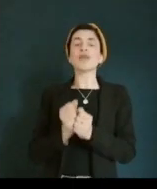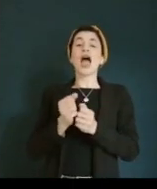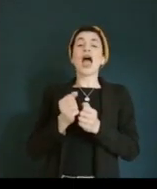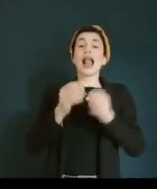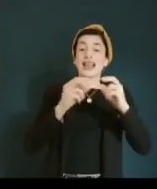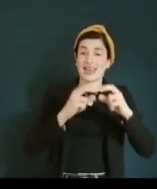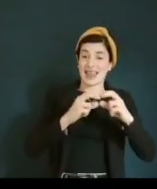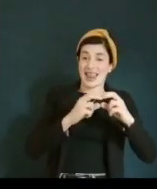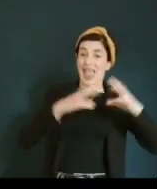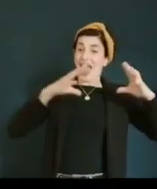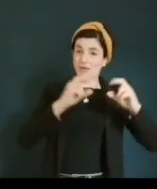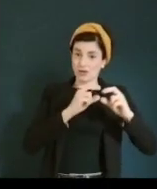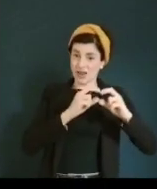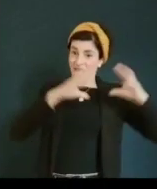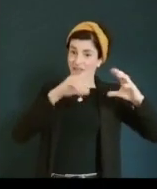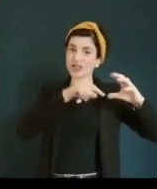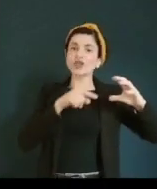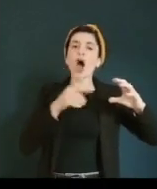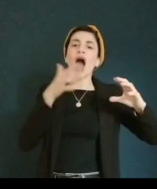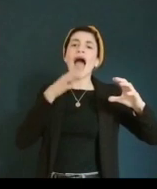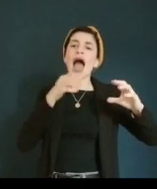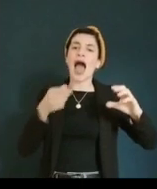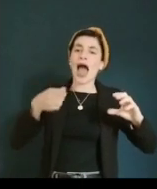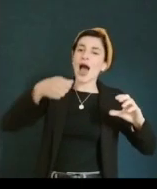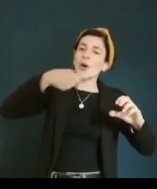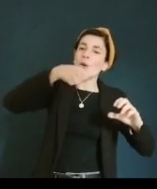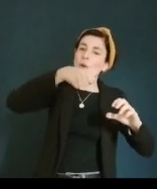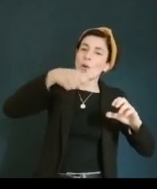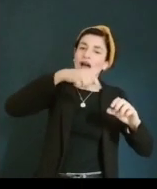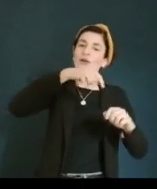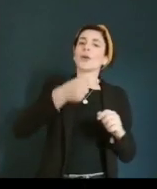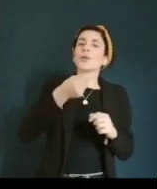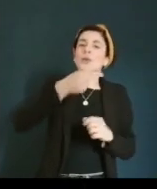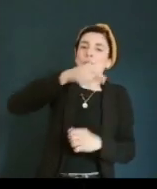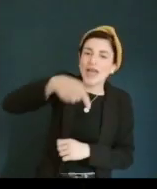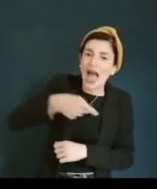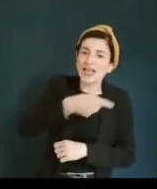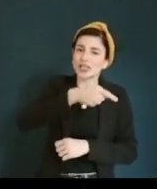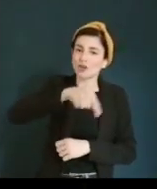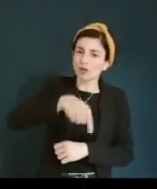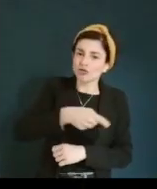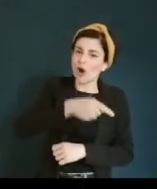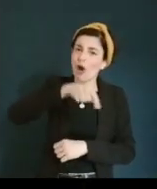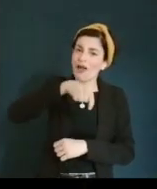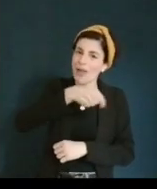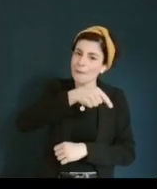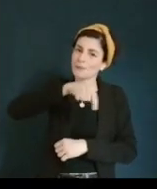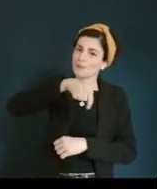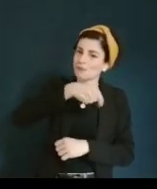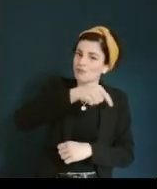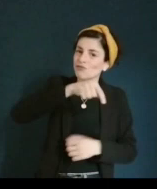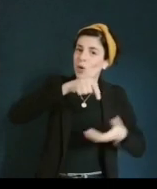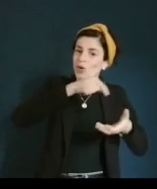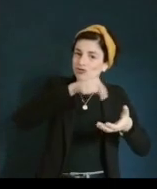un pochino di acqua nel mio lievito per farlo sciogliere. Quindi vado con un cucchiaino e faccio sciogliere